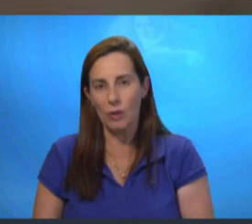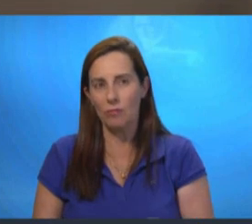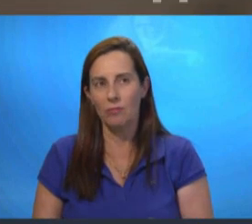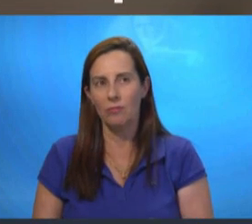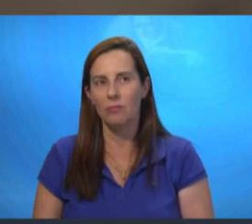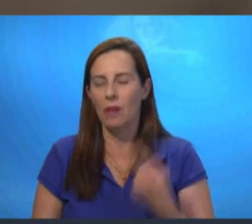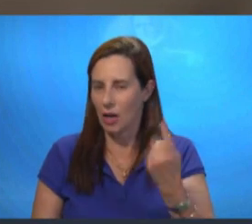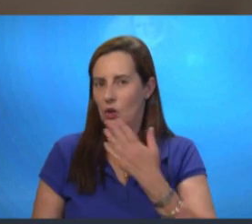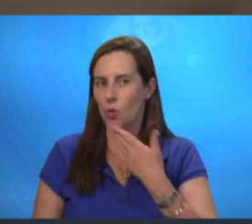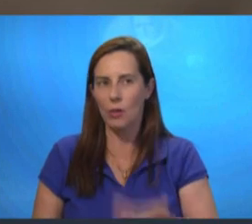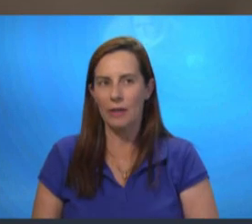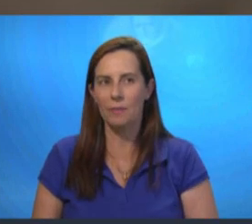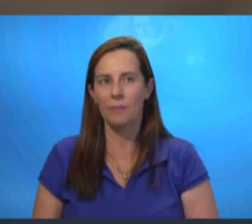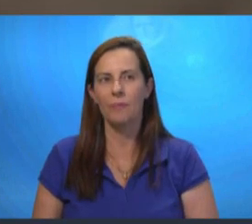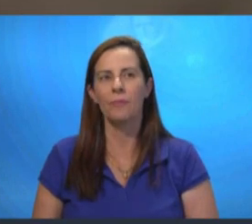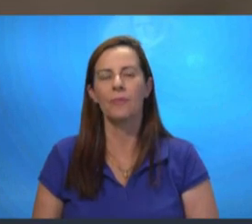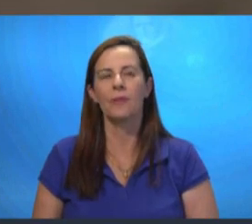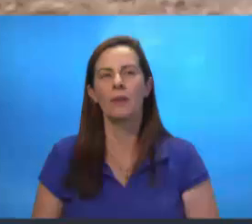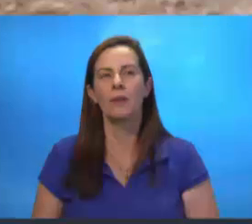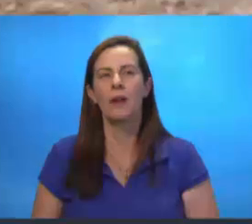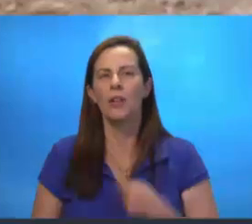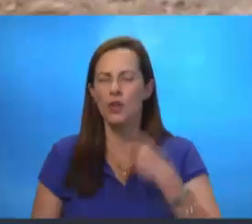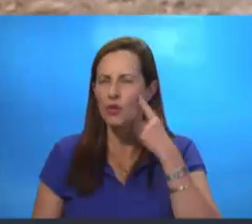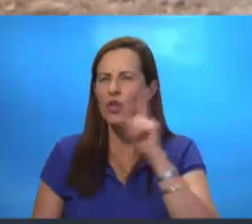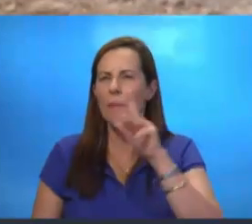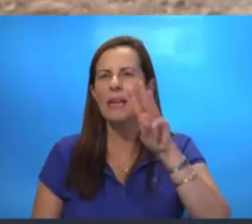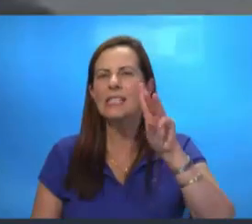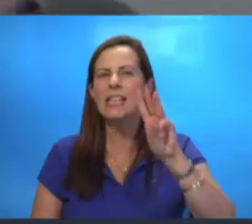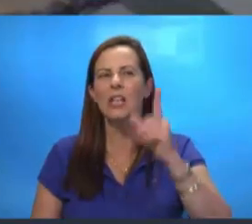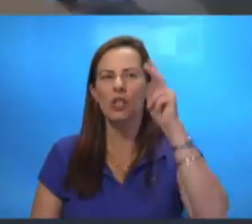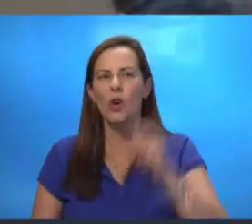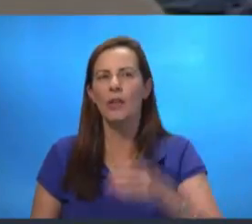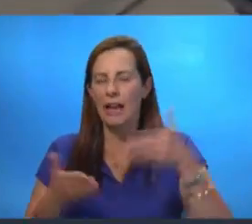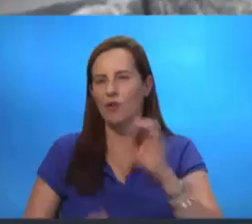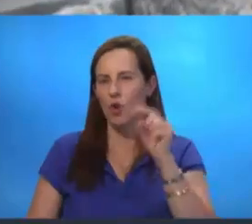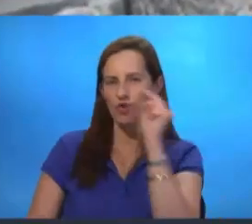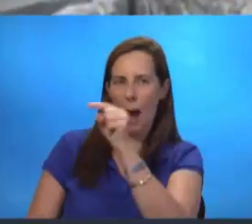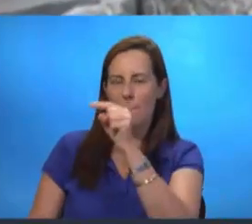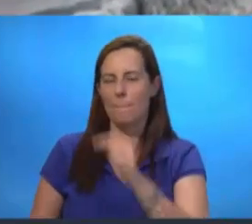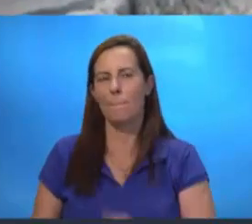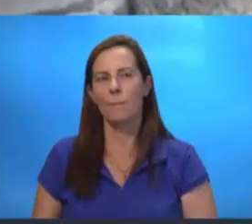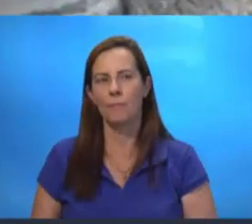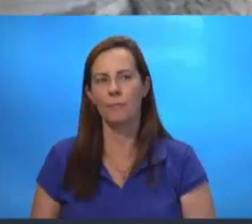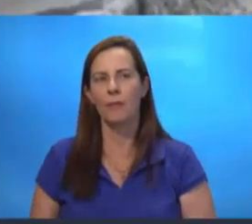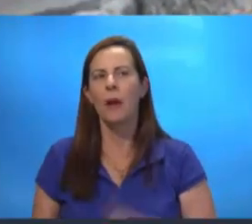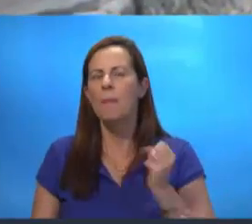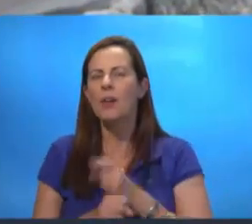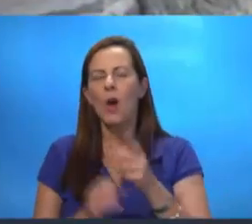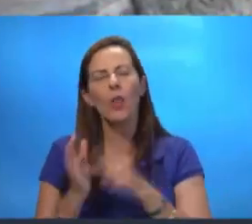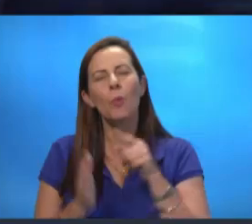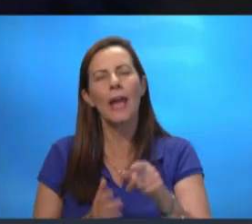נטף אל מוסוויה. אימכן אסמה סעסון. קבר מטה מוג'וד הנה עדי. מה זה עושה לך